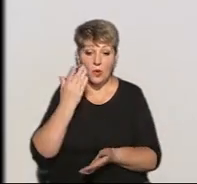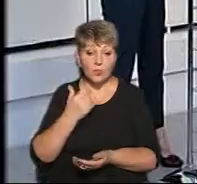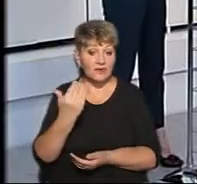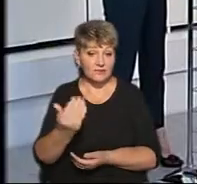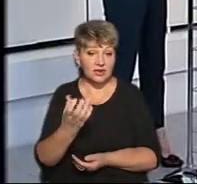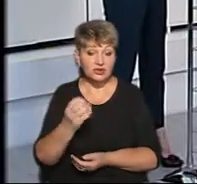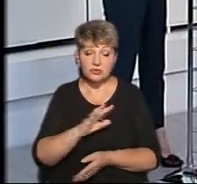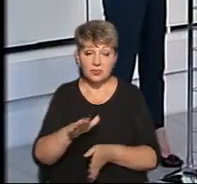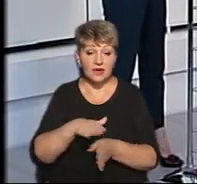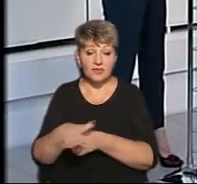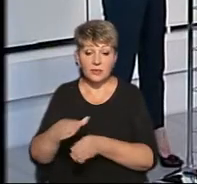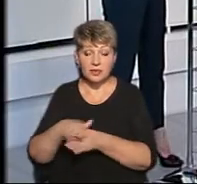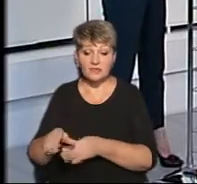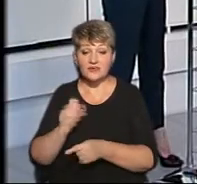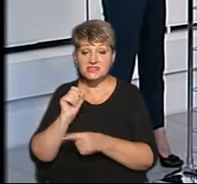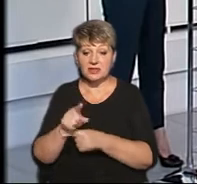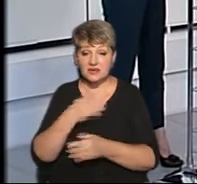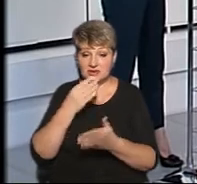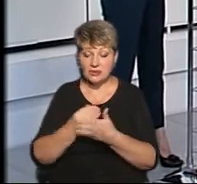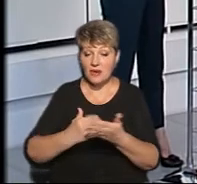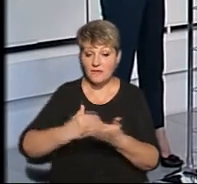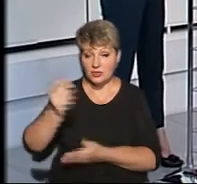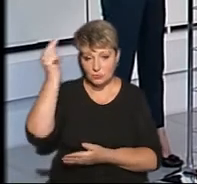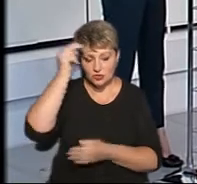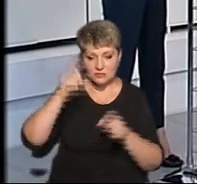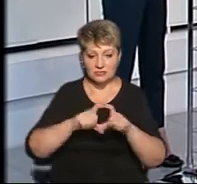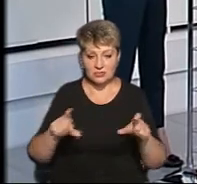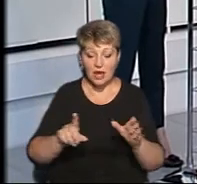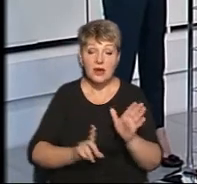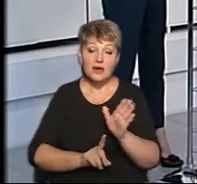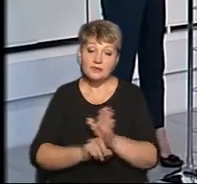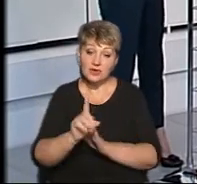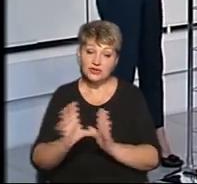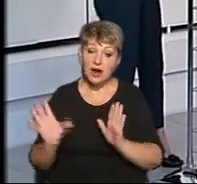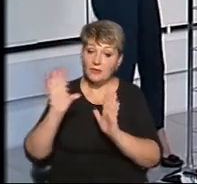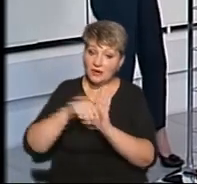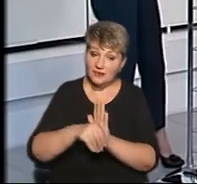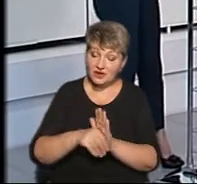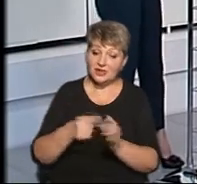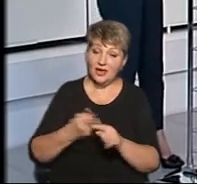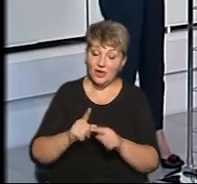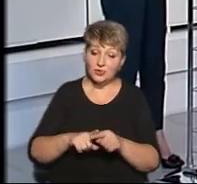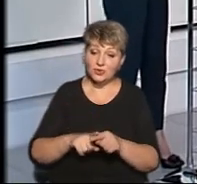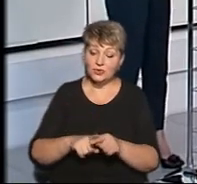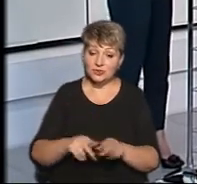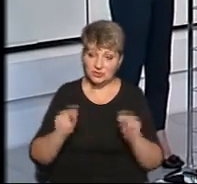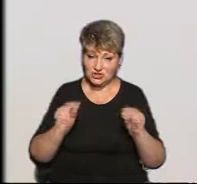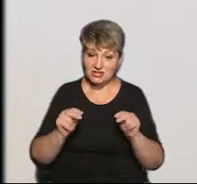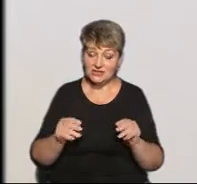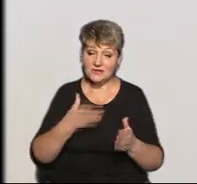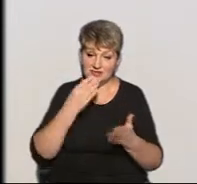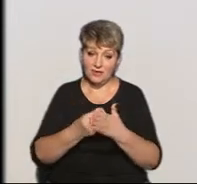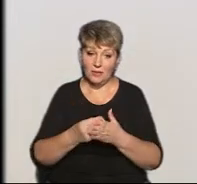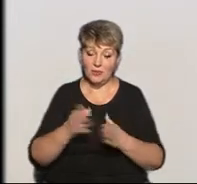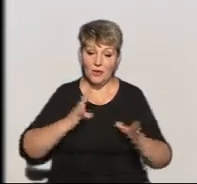не справились із завданнями в своєму рідному виші? Спочатку ведіть, впровадьте демократію в себе вдома, як Курт казав. Добре. Я